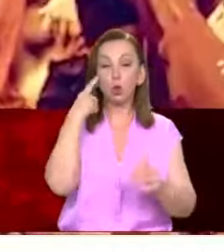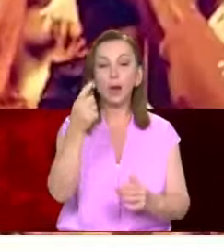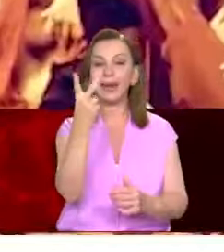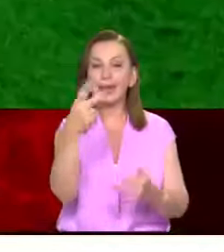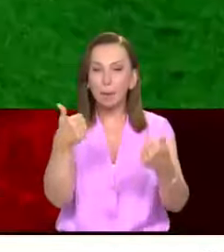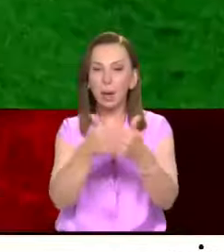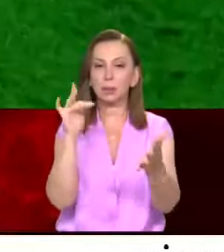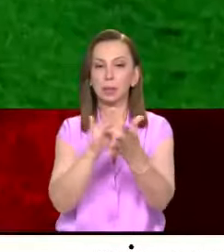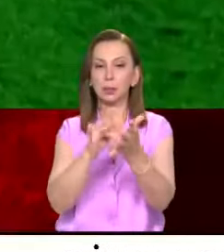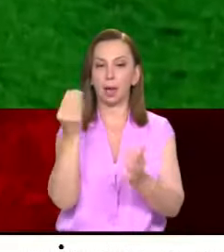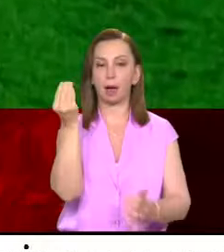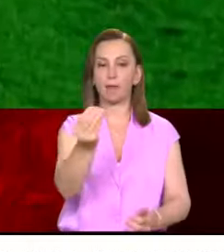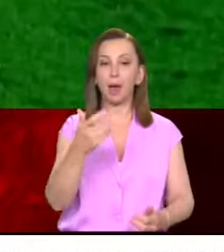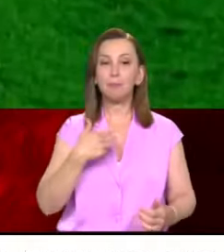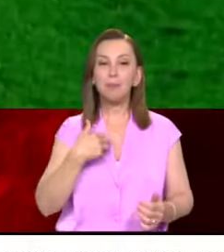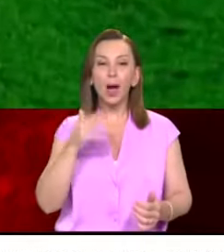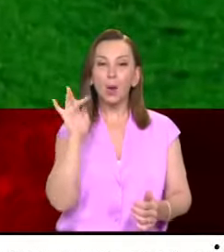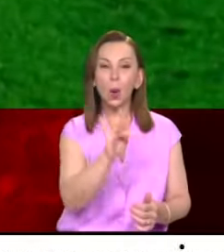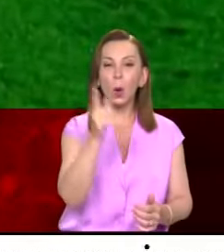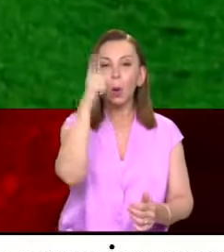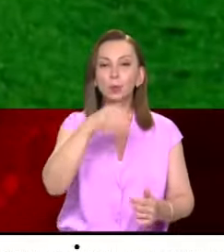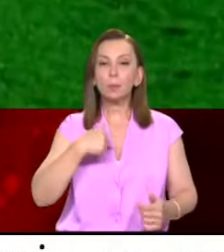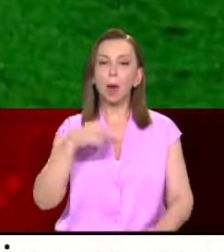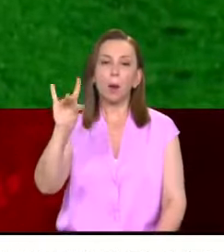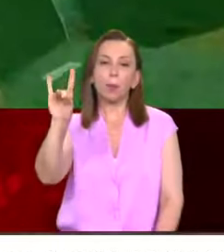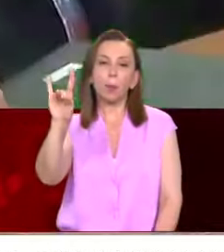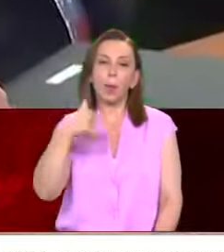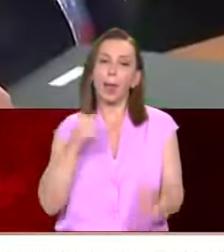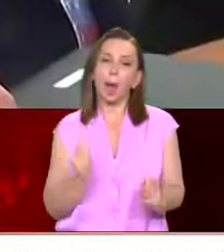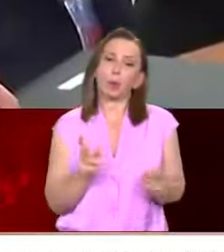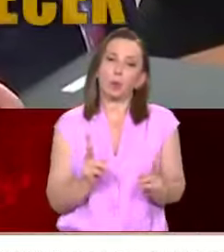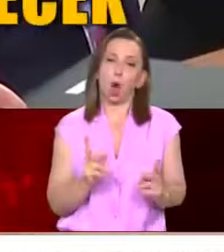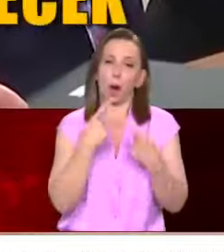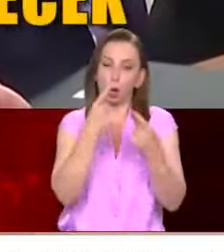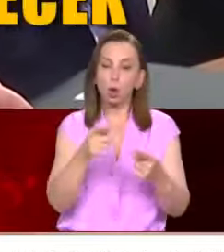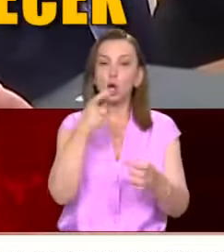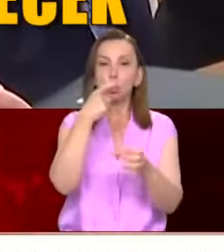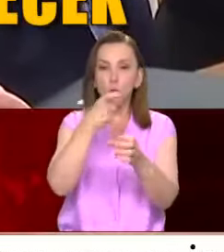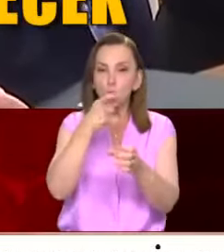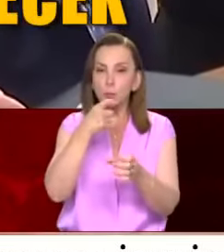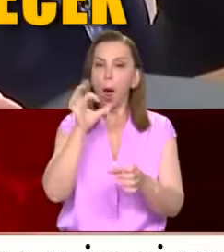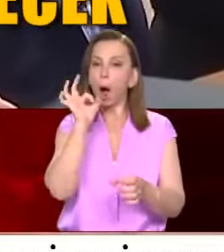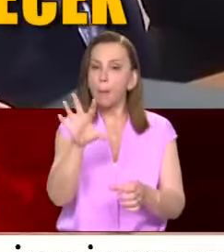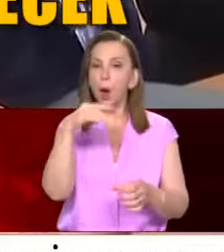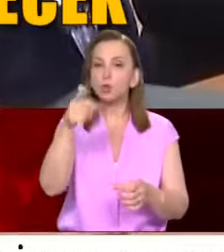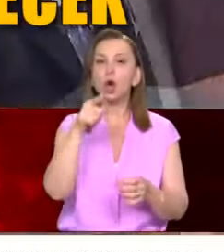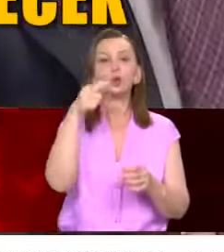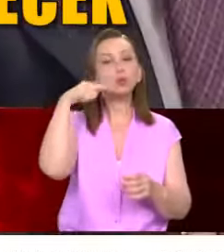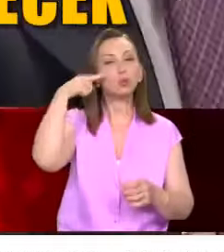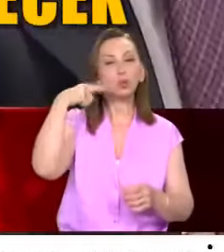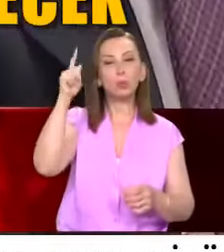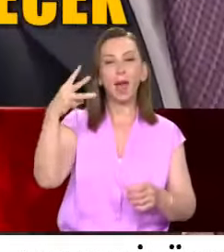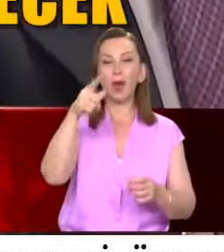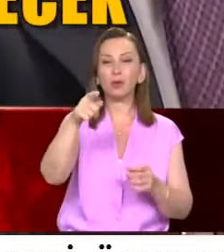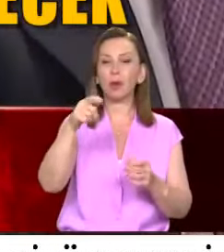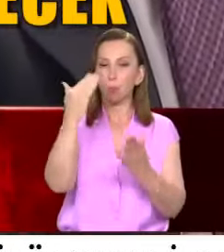ceza verildi. Gol sevincinde öyle bir sevinç yaptım. Çok gayet normal. Soruşturma haberi gelir gelmez programlarını iptal edip yarınki